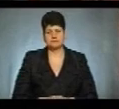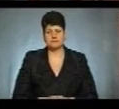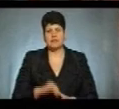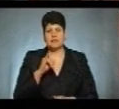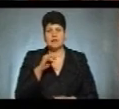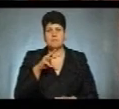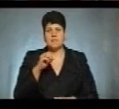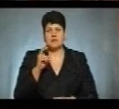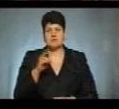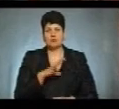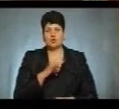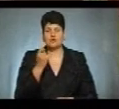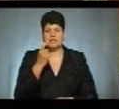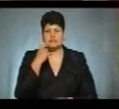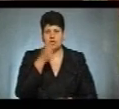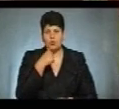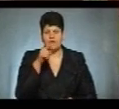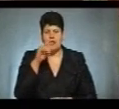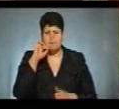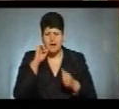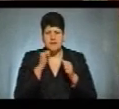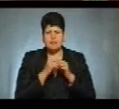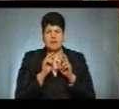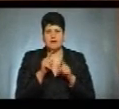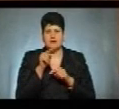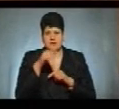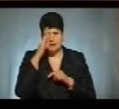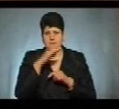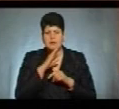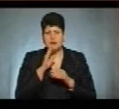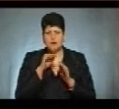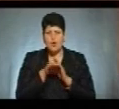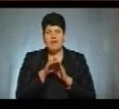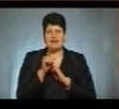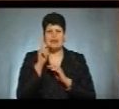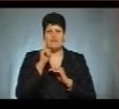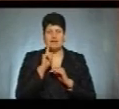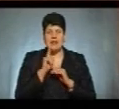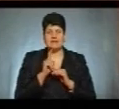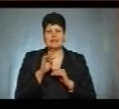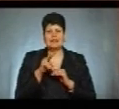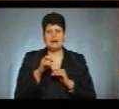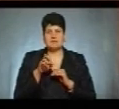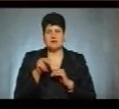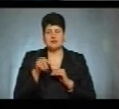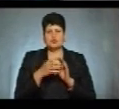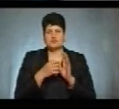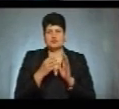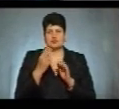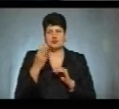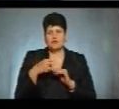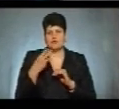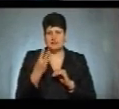Ірині Максимовій було 11 років, і вона пам'ятає, як її батьки переховували євреїв з липня 1943 по